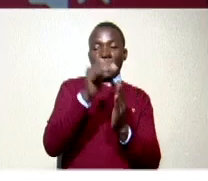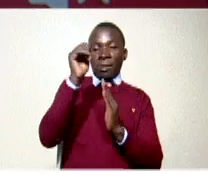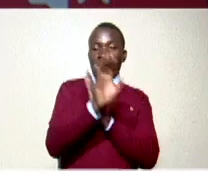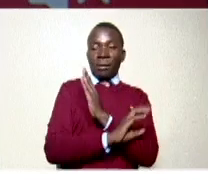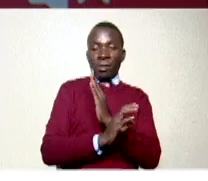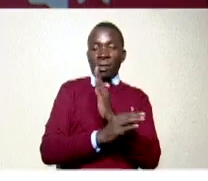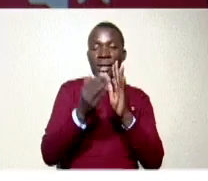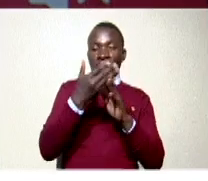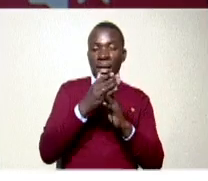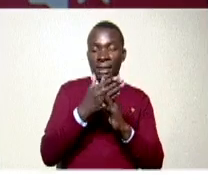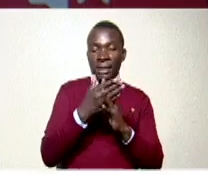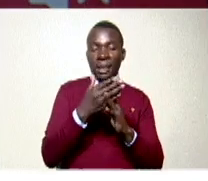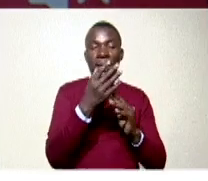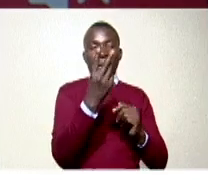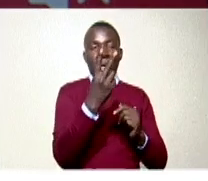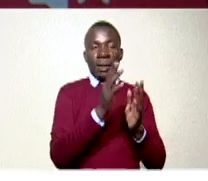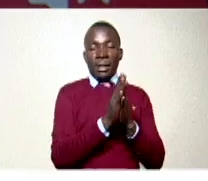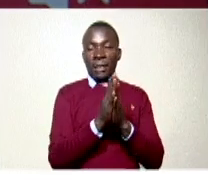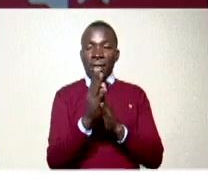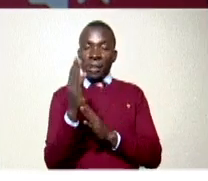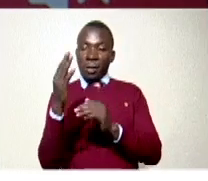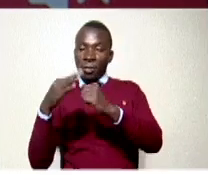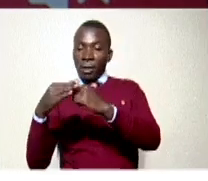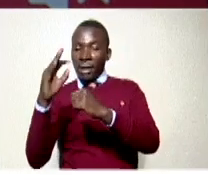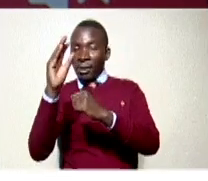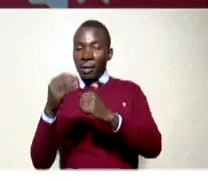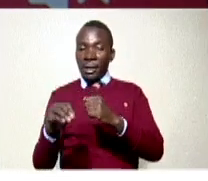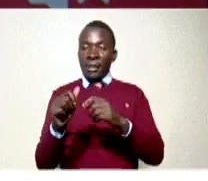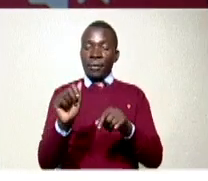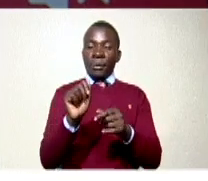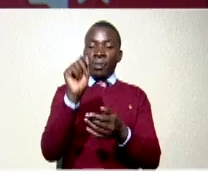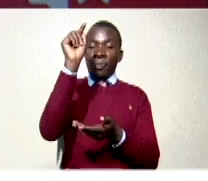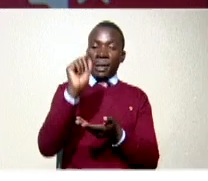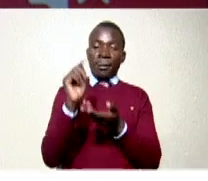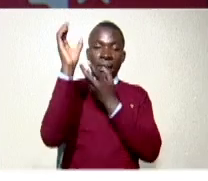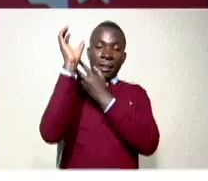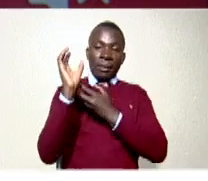2.8%. Nibyo ni rwo rugero rutuma abaguzi bataremererwa cyane